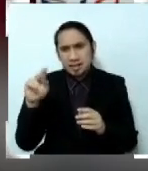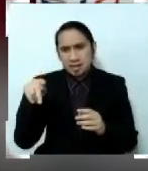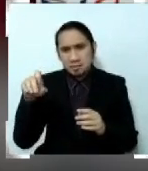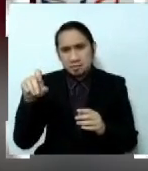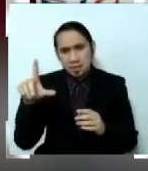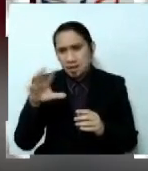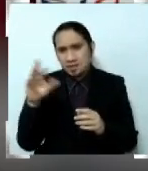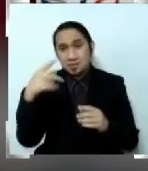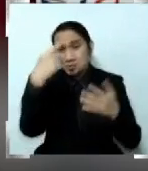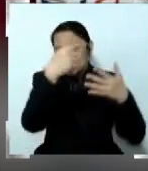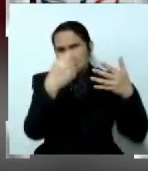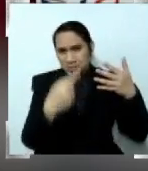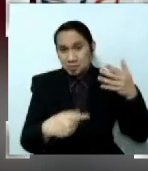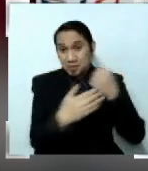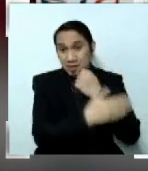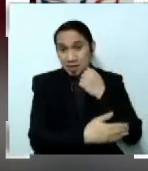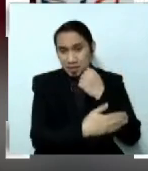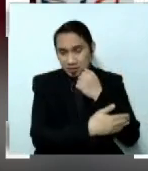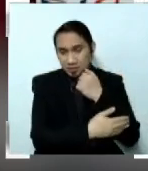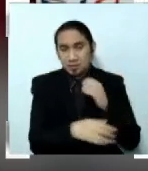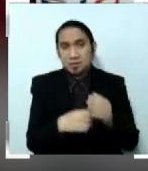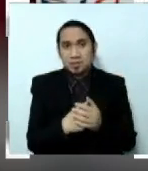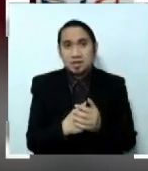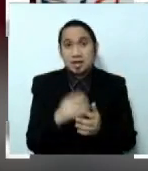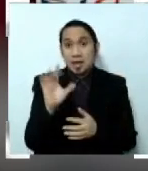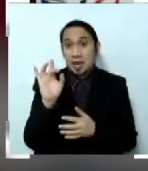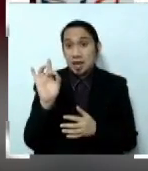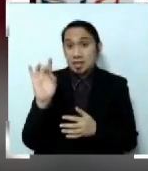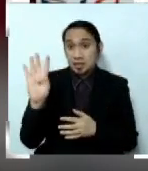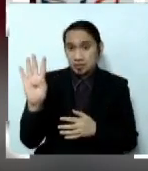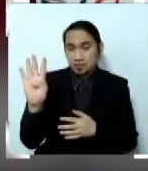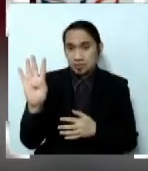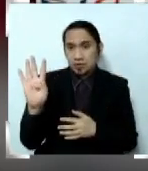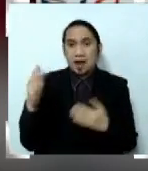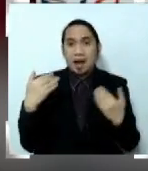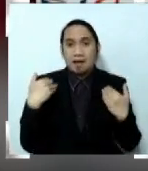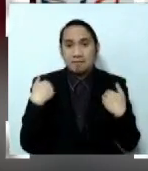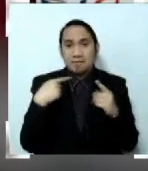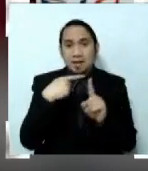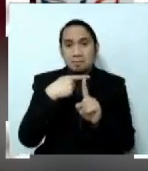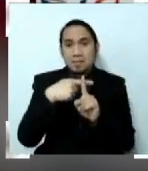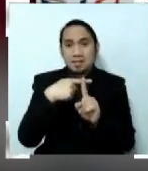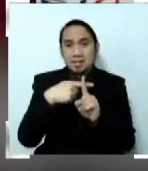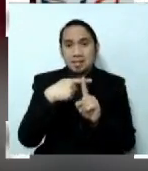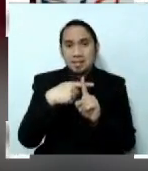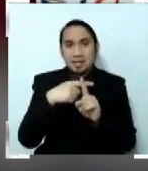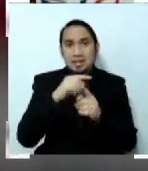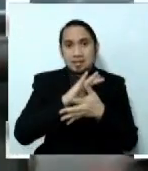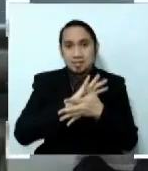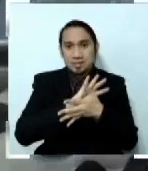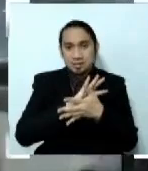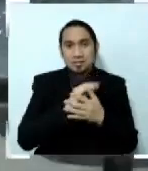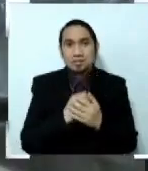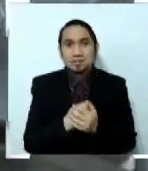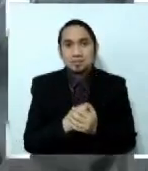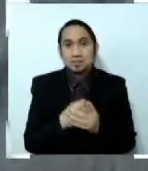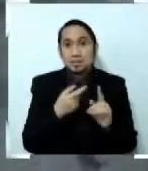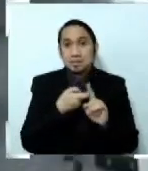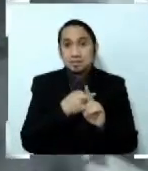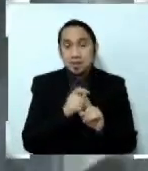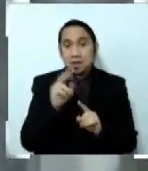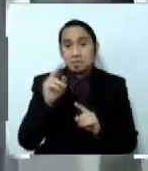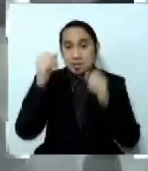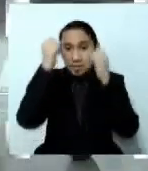and Oman, 84 OFWs tested positive for COVID-19, all coming from the UAE. Inaalam pa ng